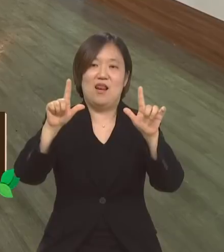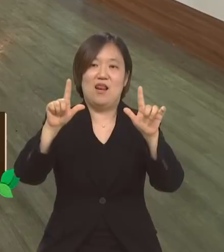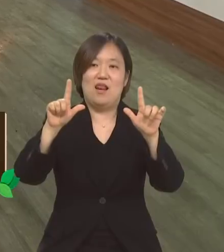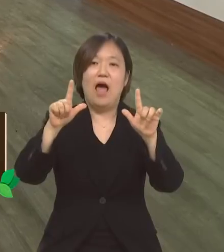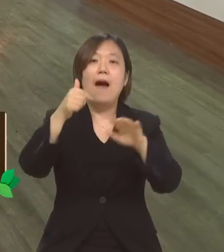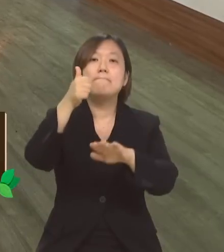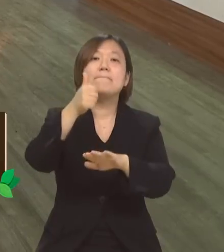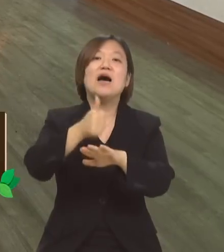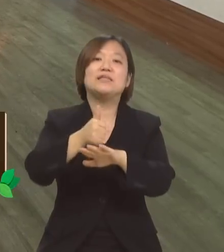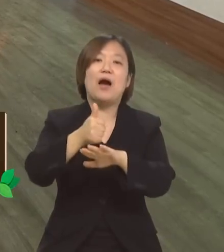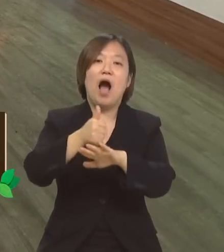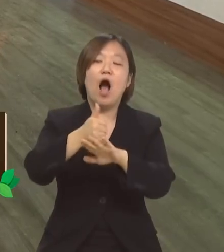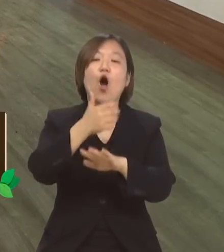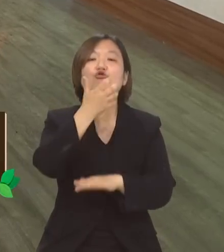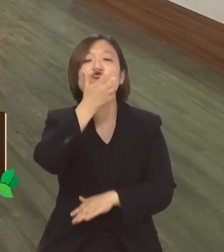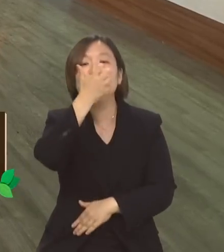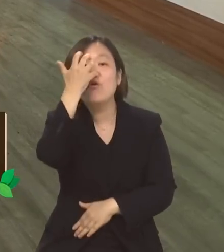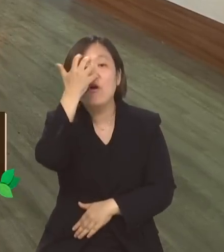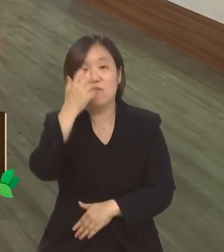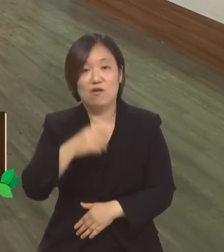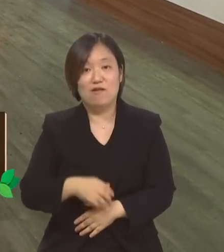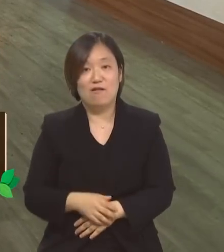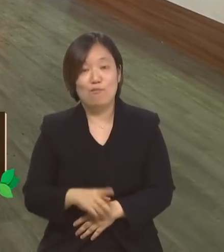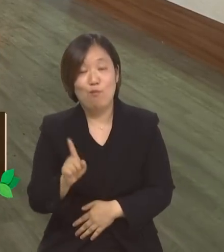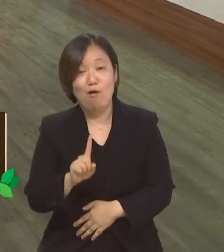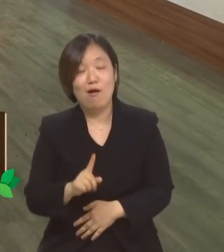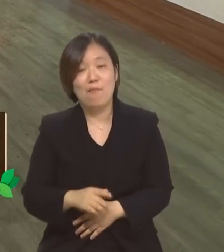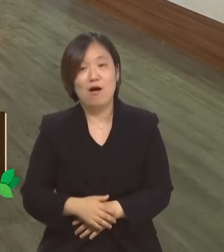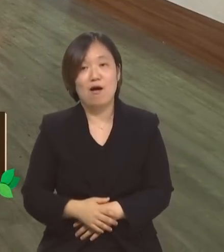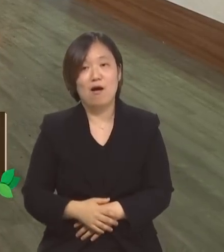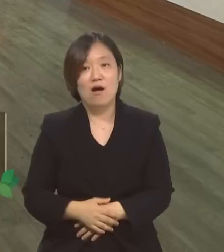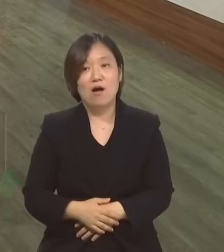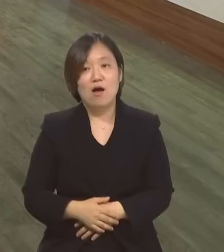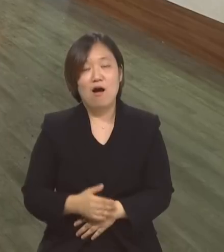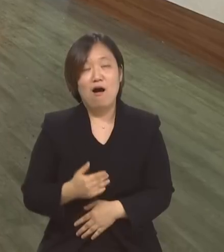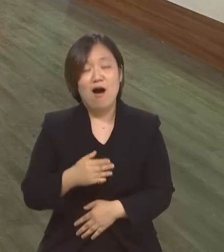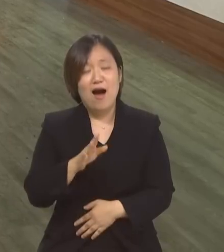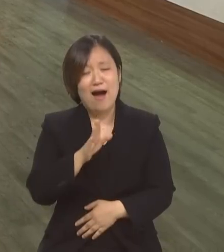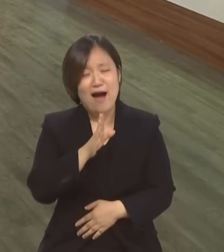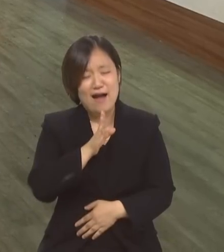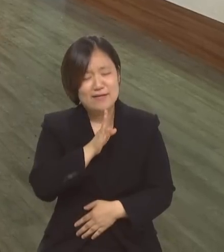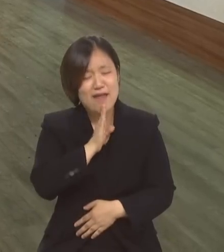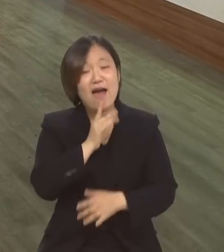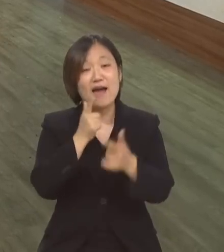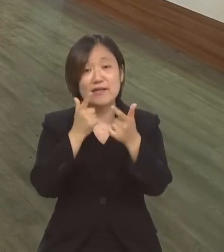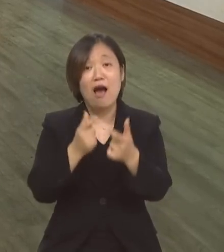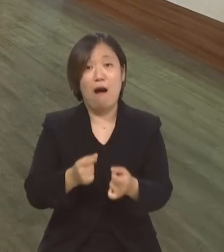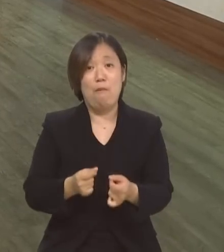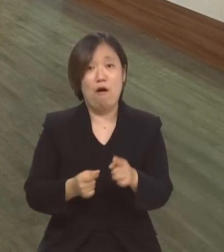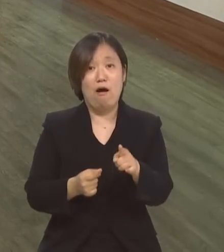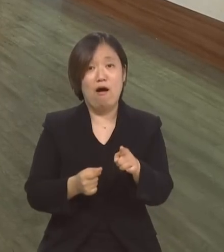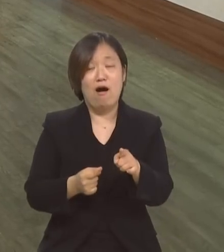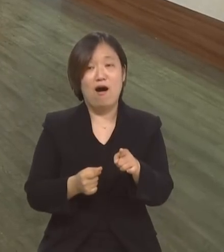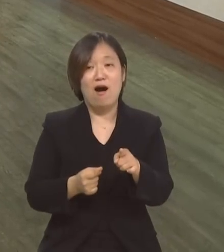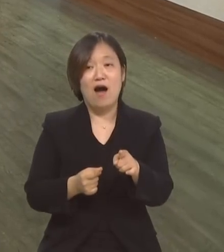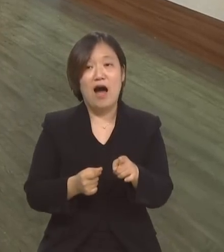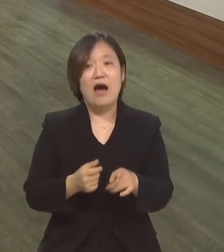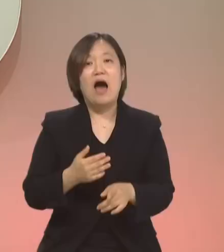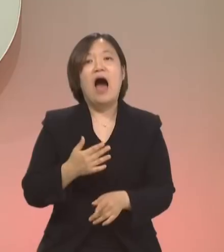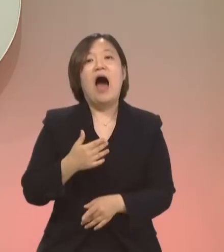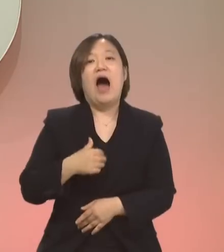이제 마지막 세 번째 꿈을 꿨는데 아주 생생하게 꿈속에서 그